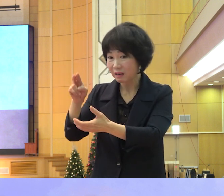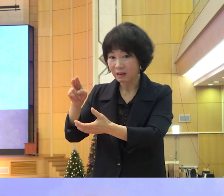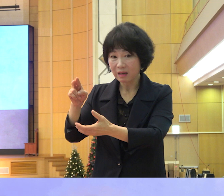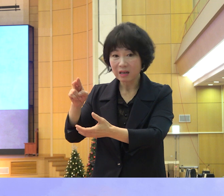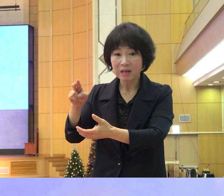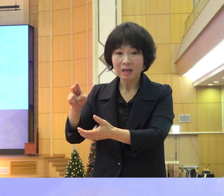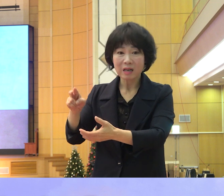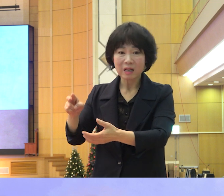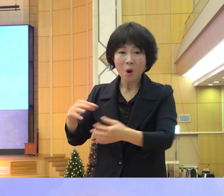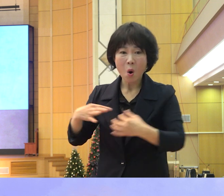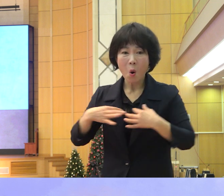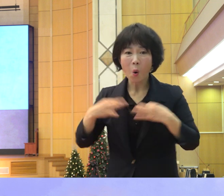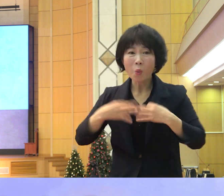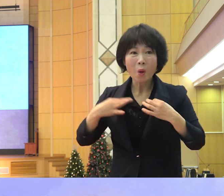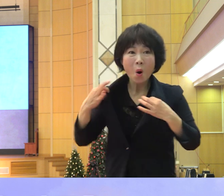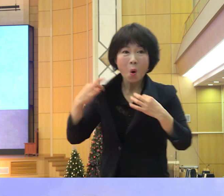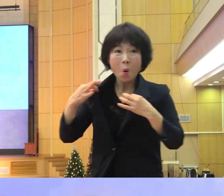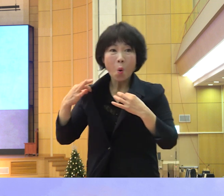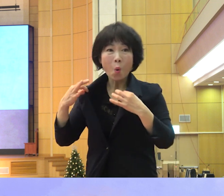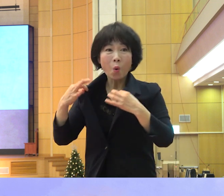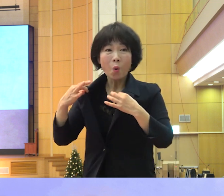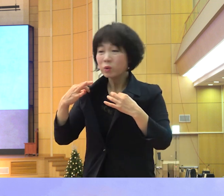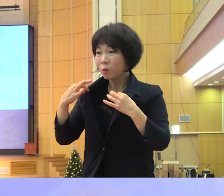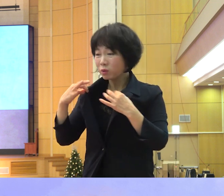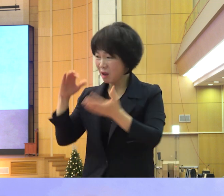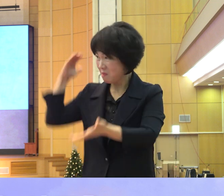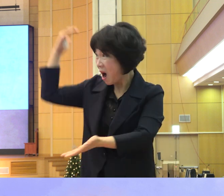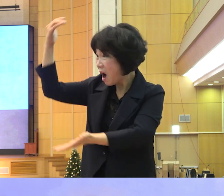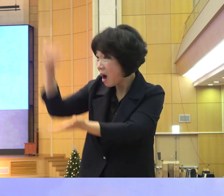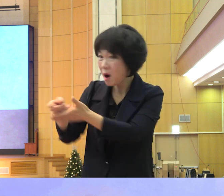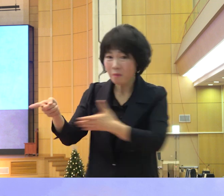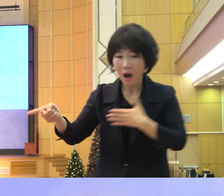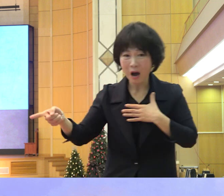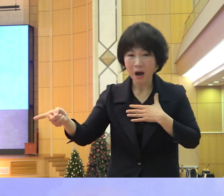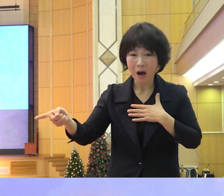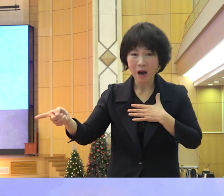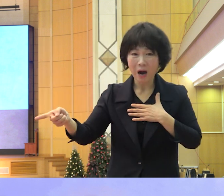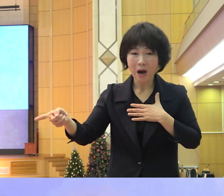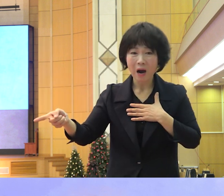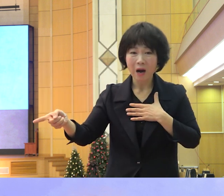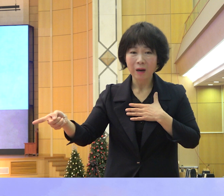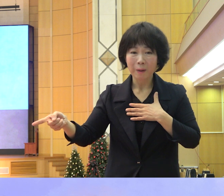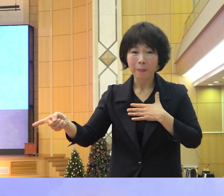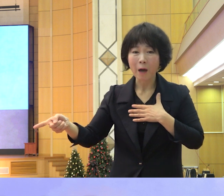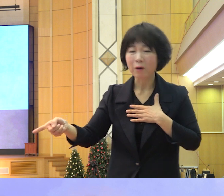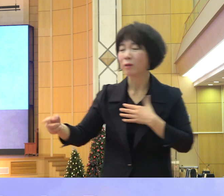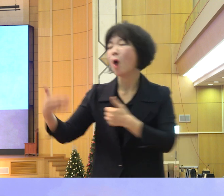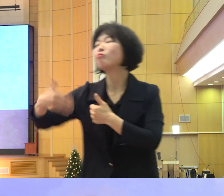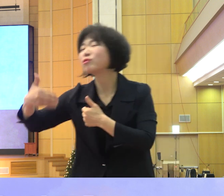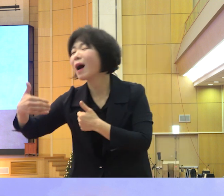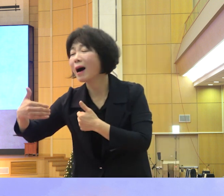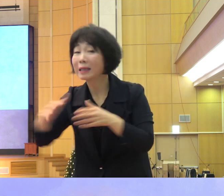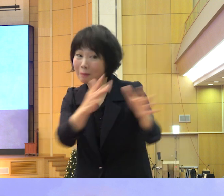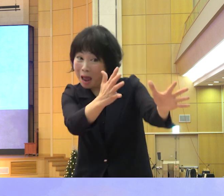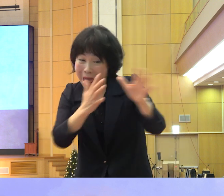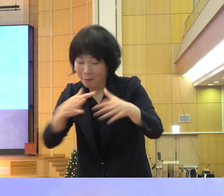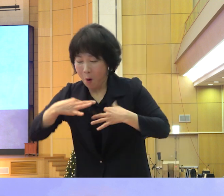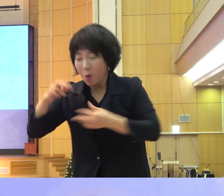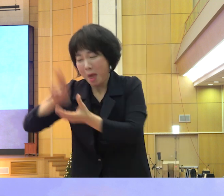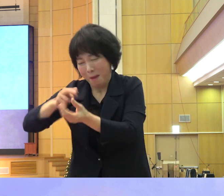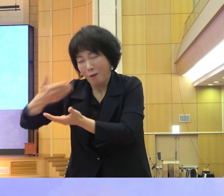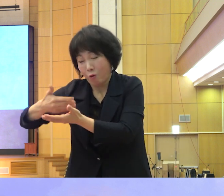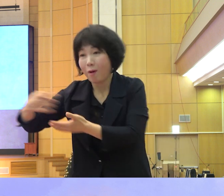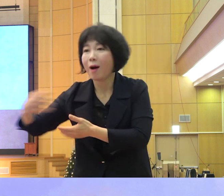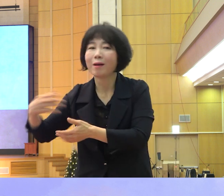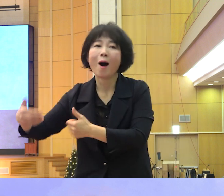재고가 엄청나게 많으니까 팔 수가 없어. 그러니까 그 집에 손님들이 많이 오니까 이 바깥에다 좀 갖다 놓고 팔으라는 거